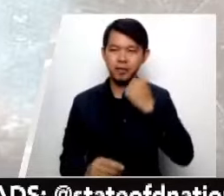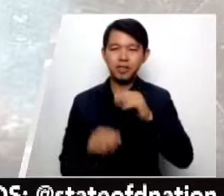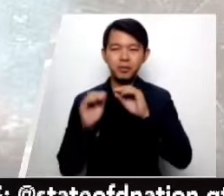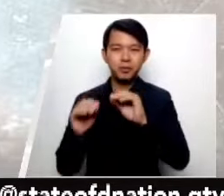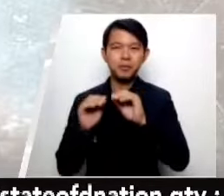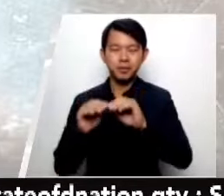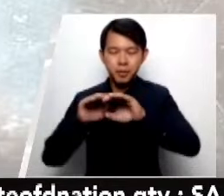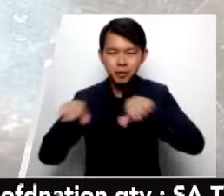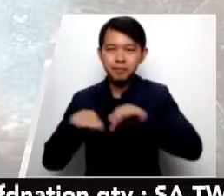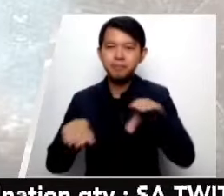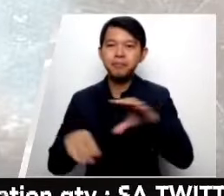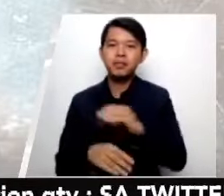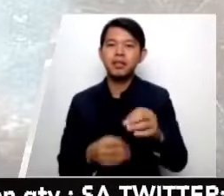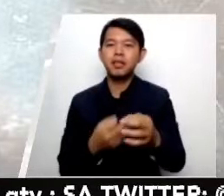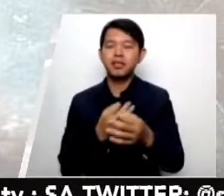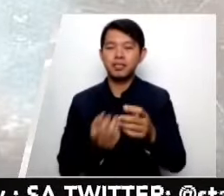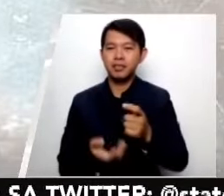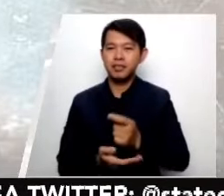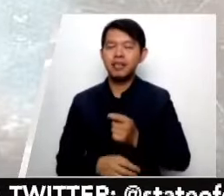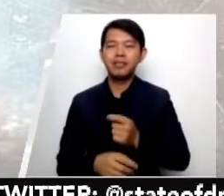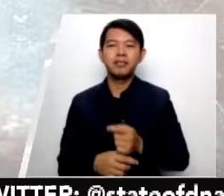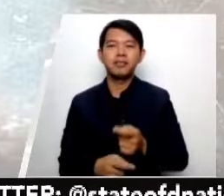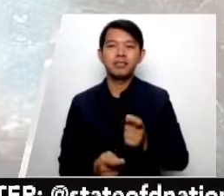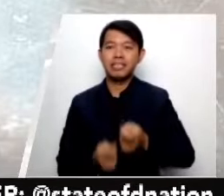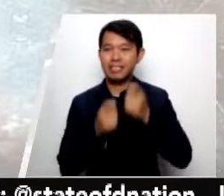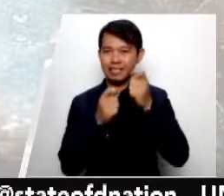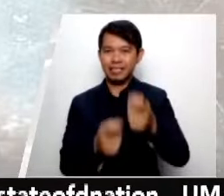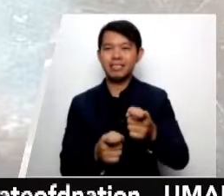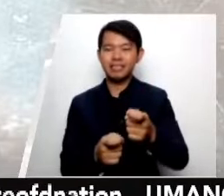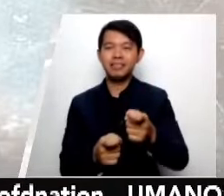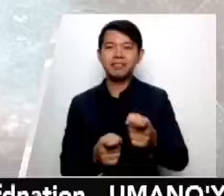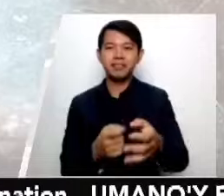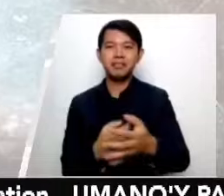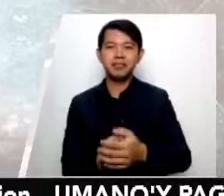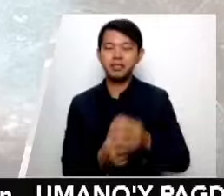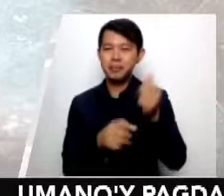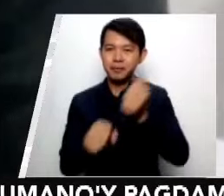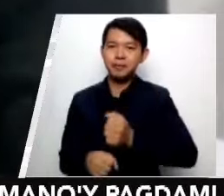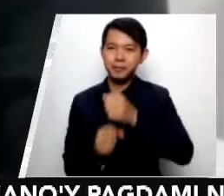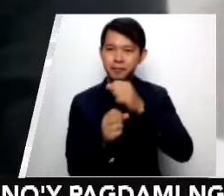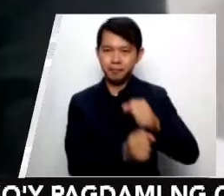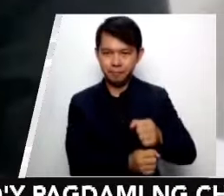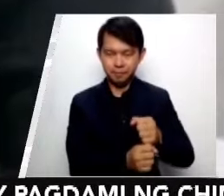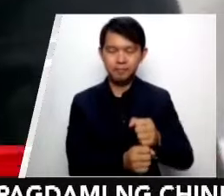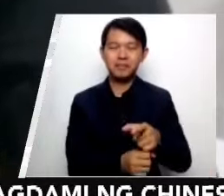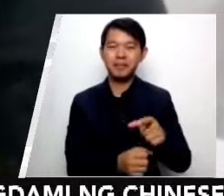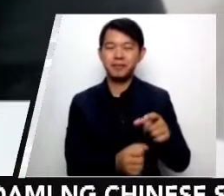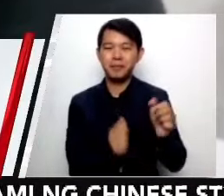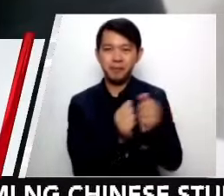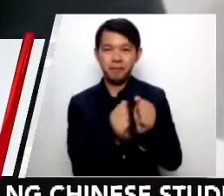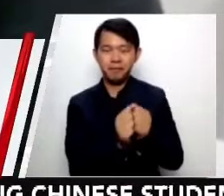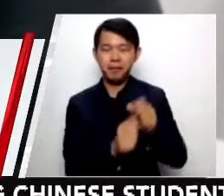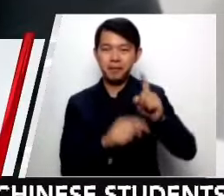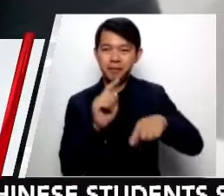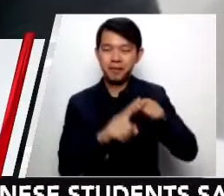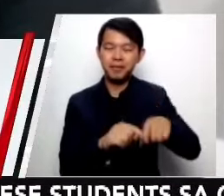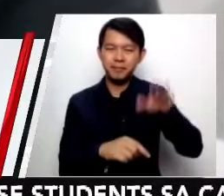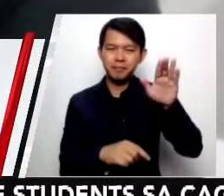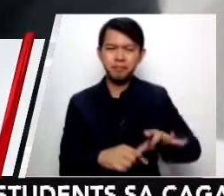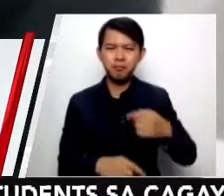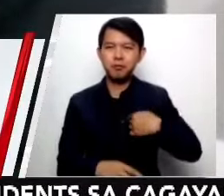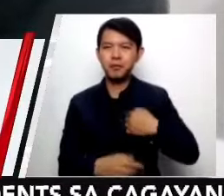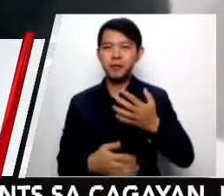ride ni Marvin, ang batang nakabanding niya. Ang natutuwa po ako dahil nung bata